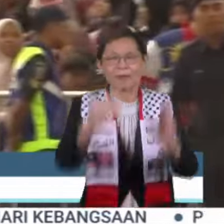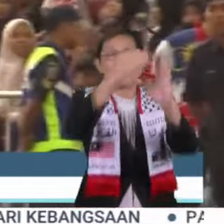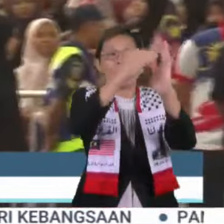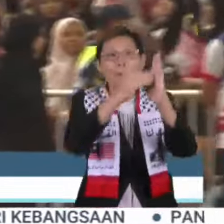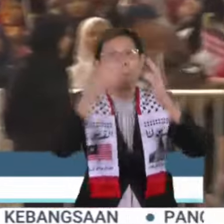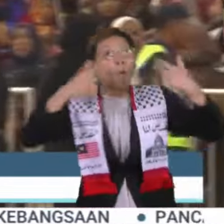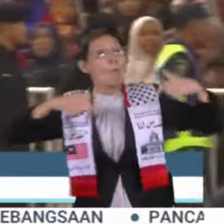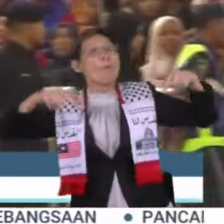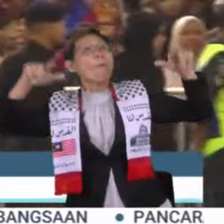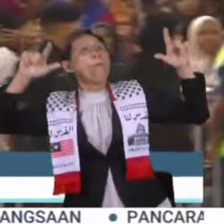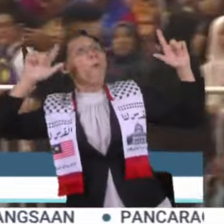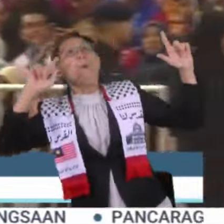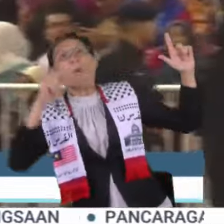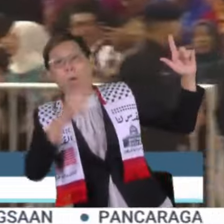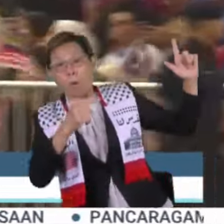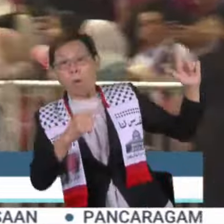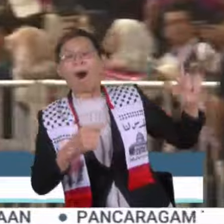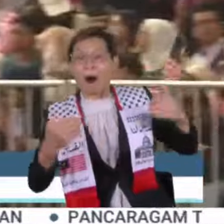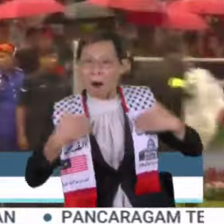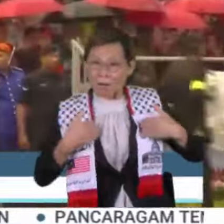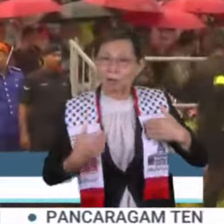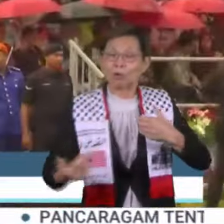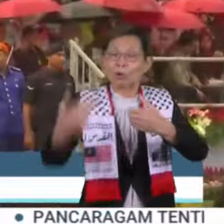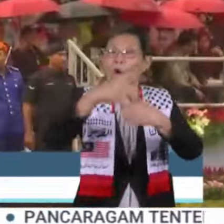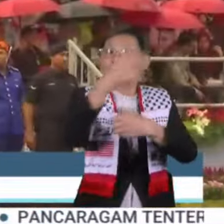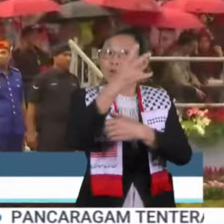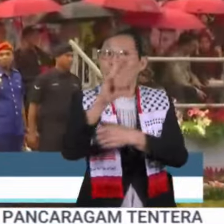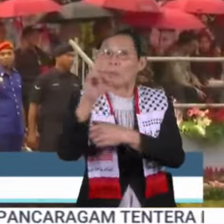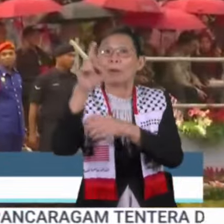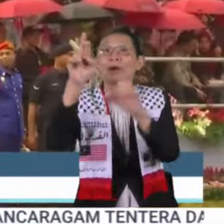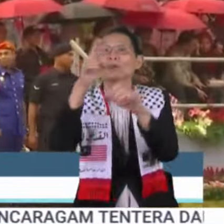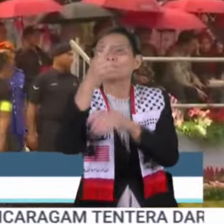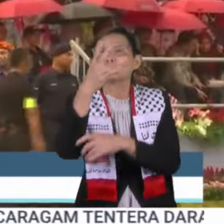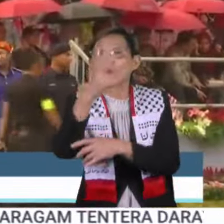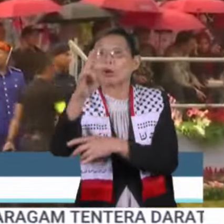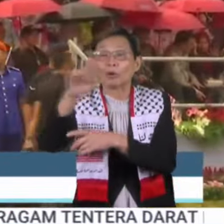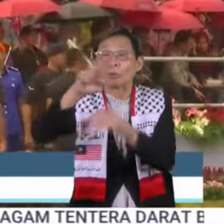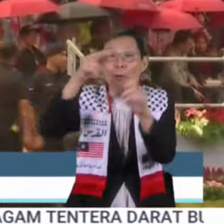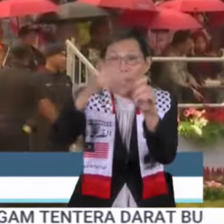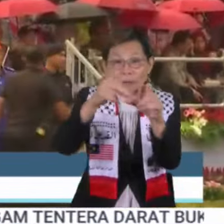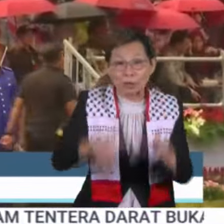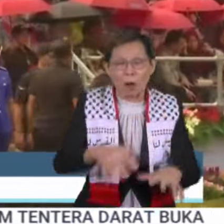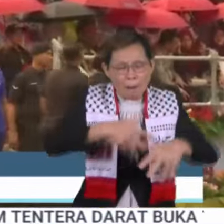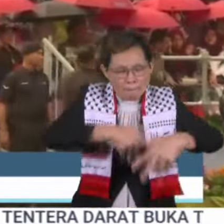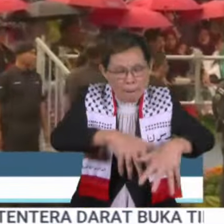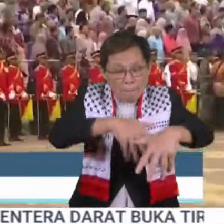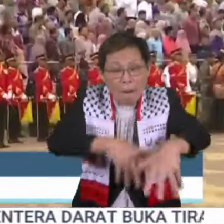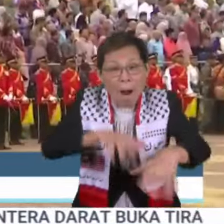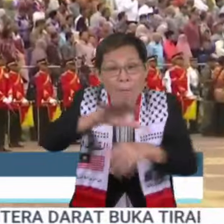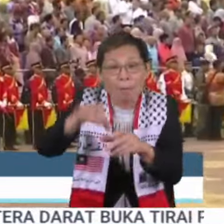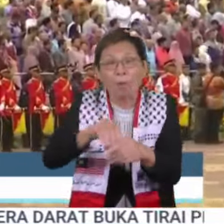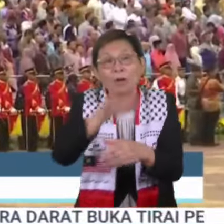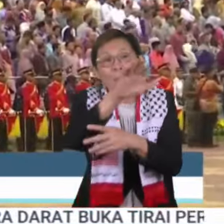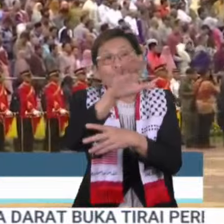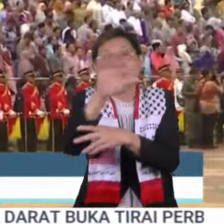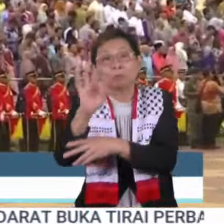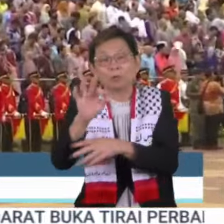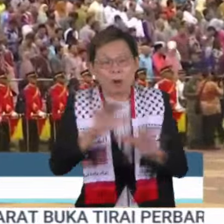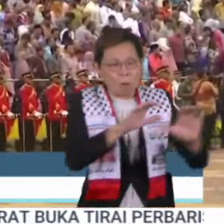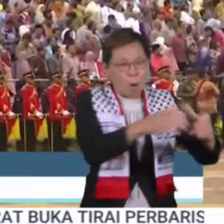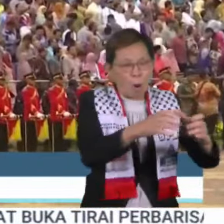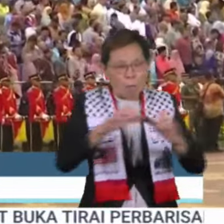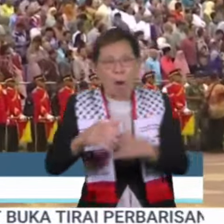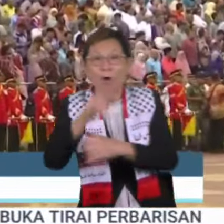Acara Gilang Gemilang ini disertai 17,000 peserta perbarisan dan perarakan yang membabitkan 59